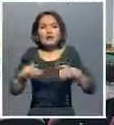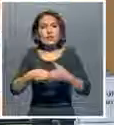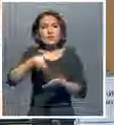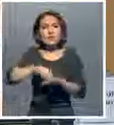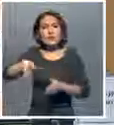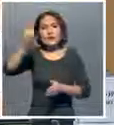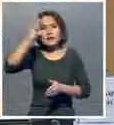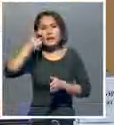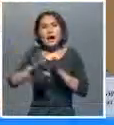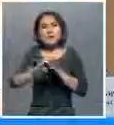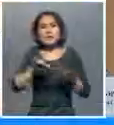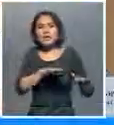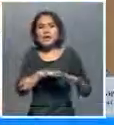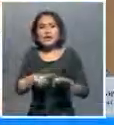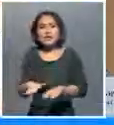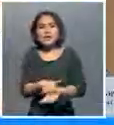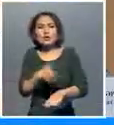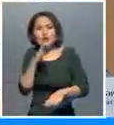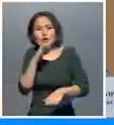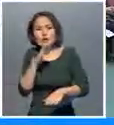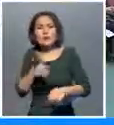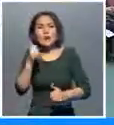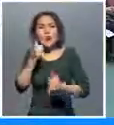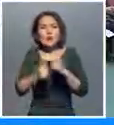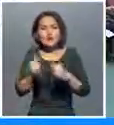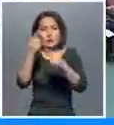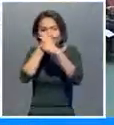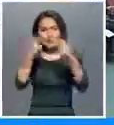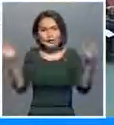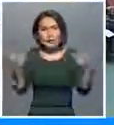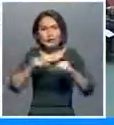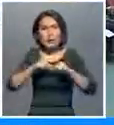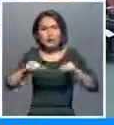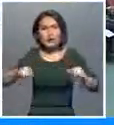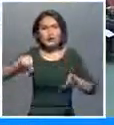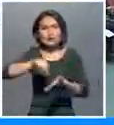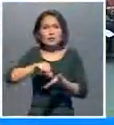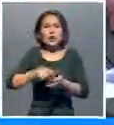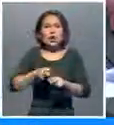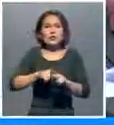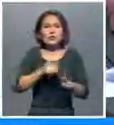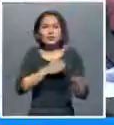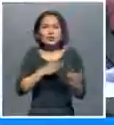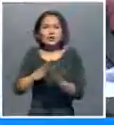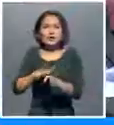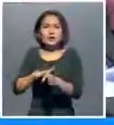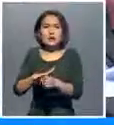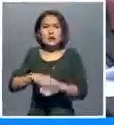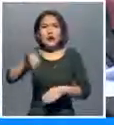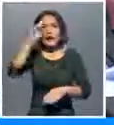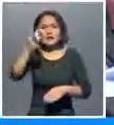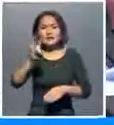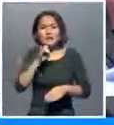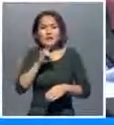кіретін елдердегі сайлау науқанын ұзақ мерзімді байқау жүйесін ұйымдастыру. Орталық сайлау комиссиясы өкілдерінің айтуынша, бұл жүйенің жүйелі түрде жұмыс істеуіне